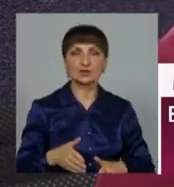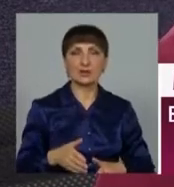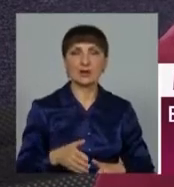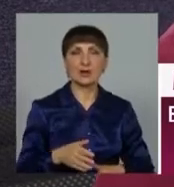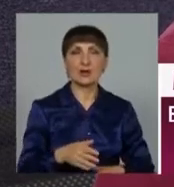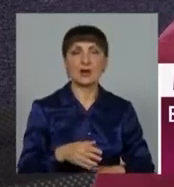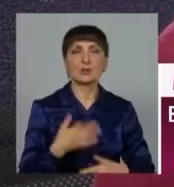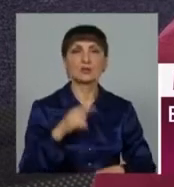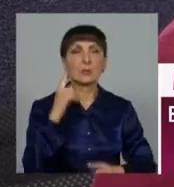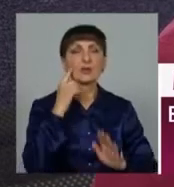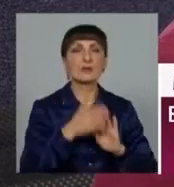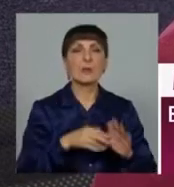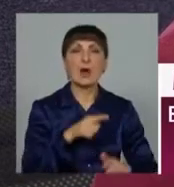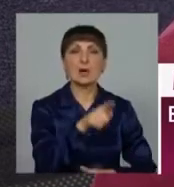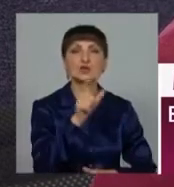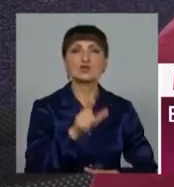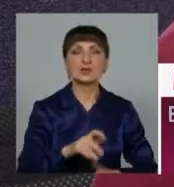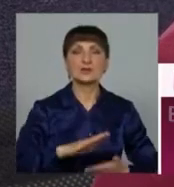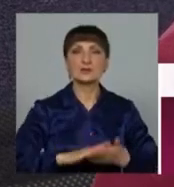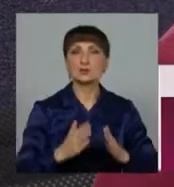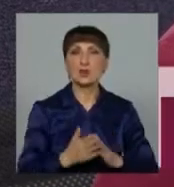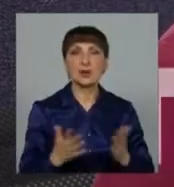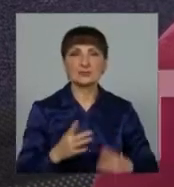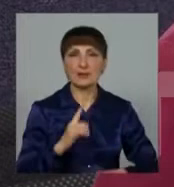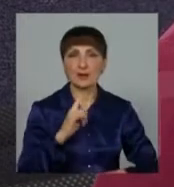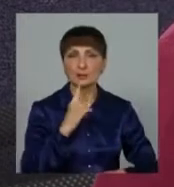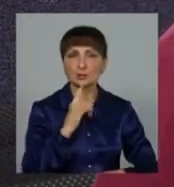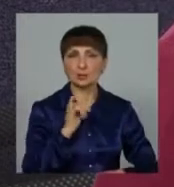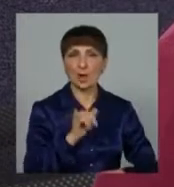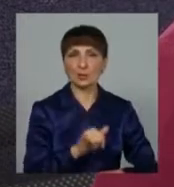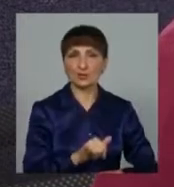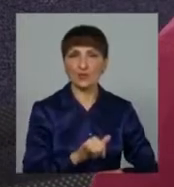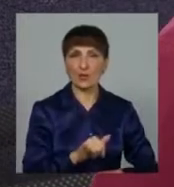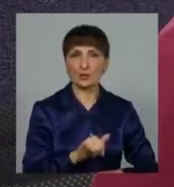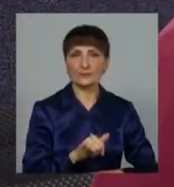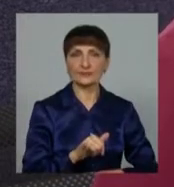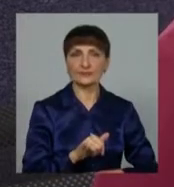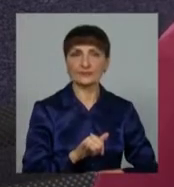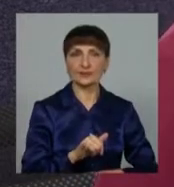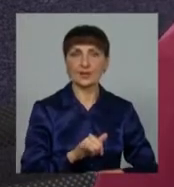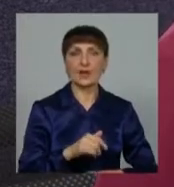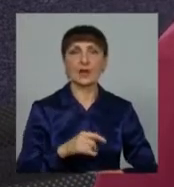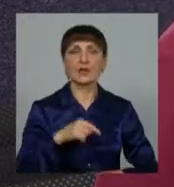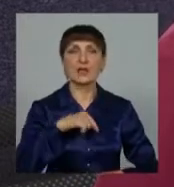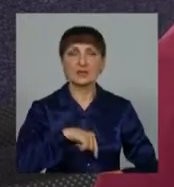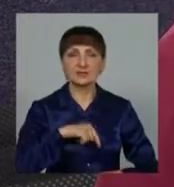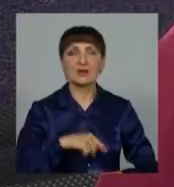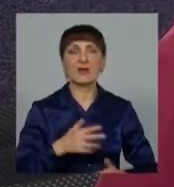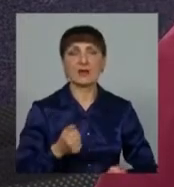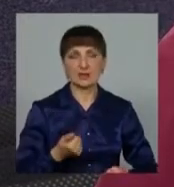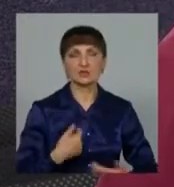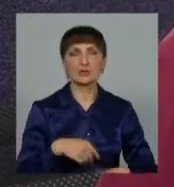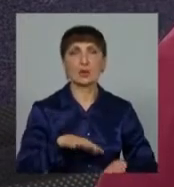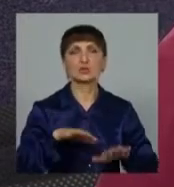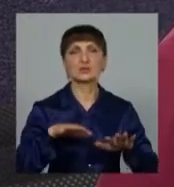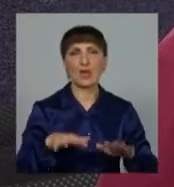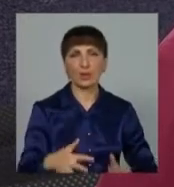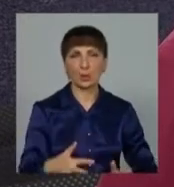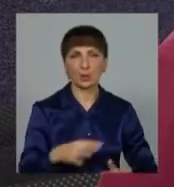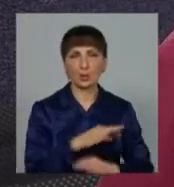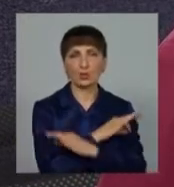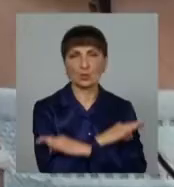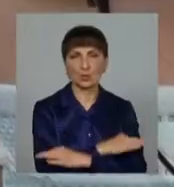понимаешь пациентов, в каком они находятся сейчас, в сложной ситуации находятся. Эмоционально мы выкладываемся, стараемся